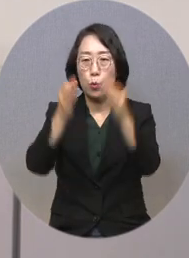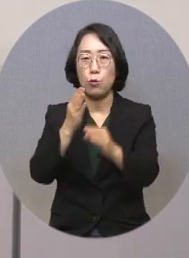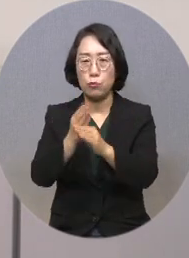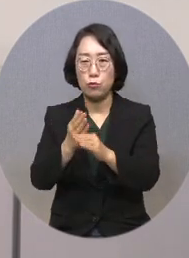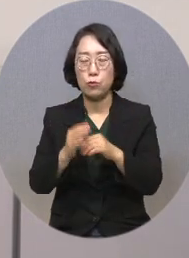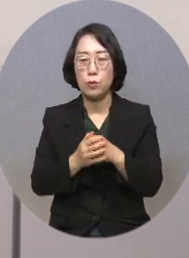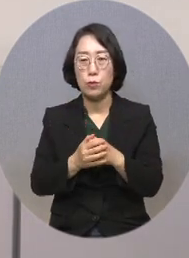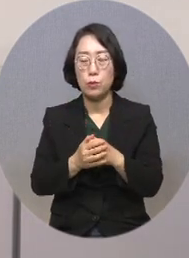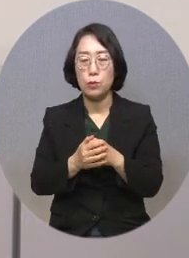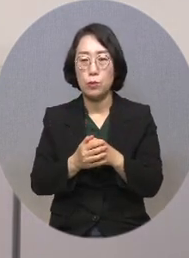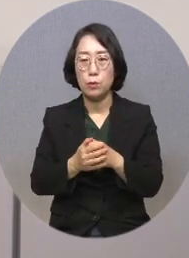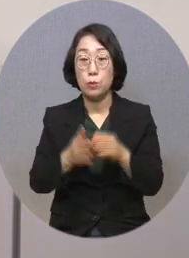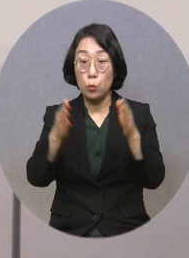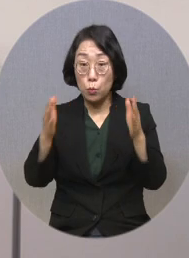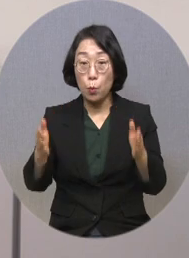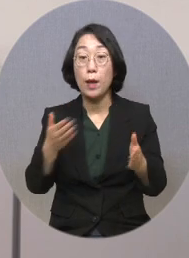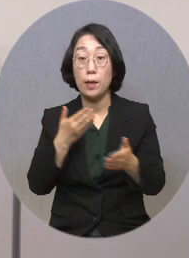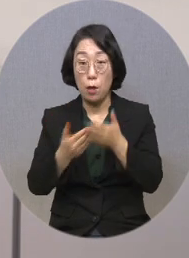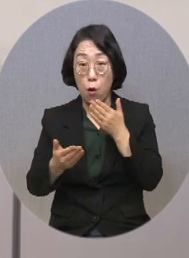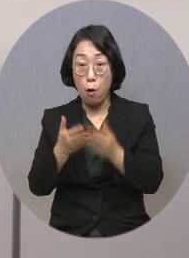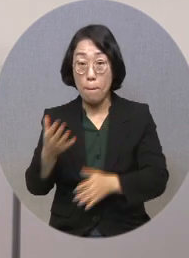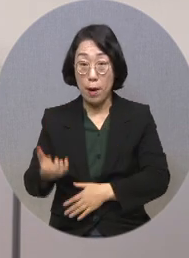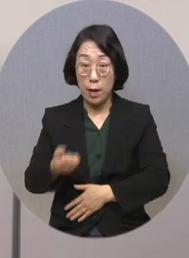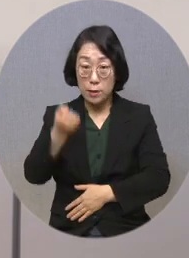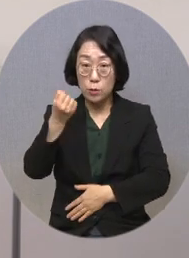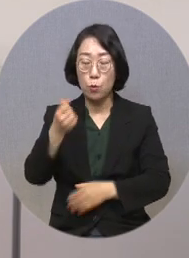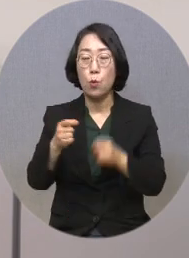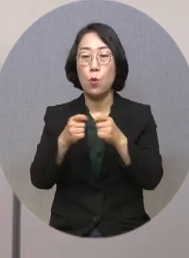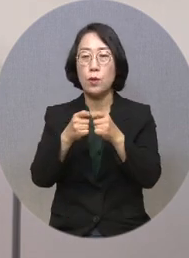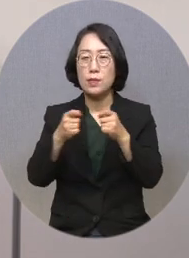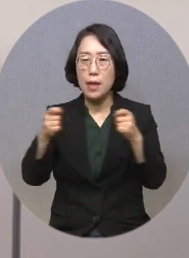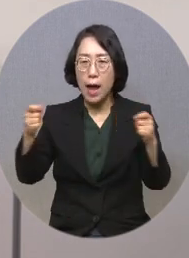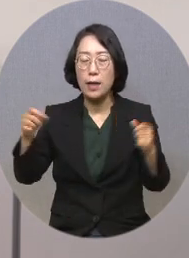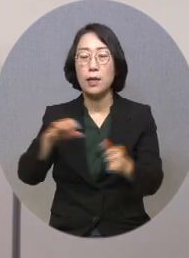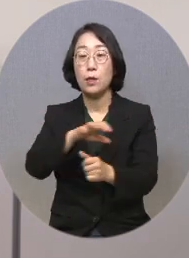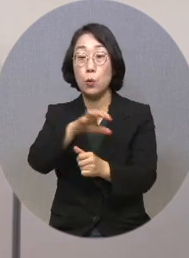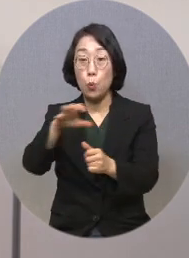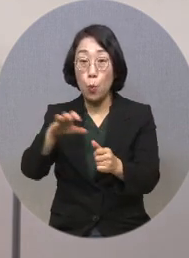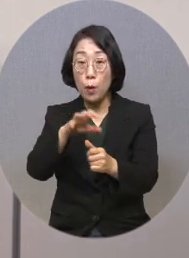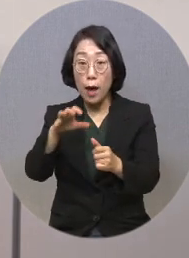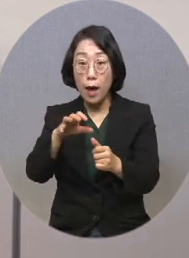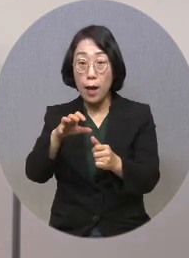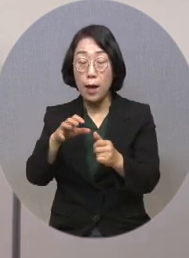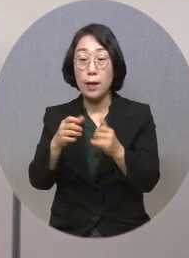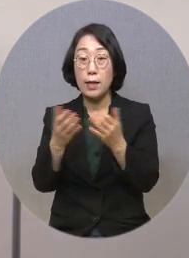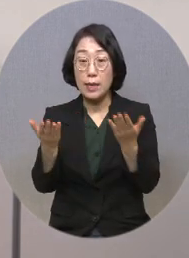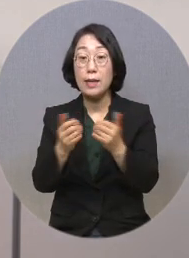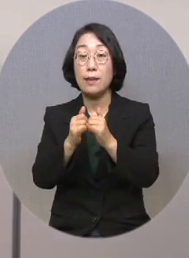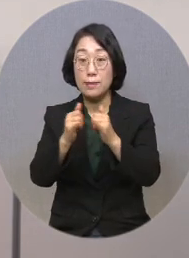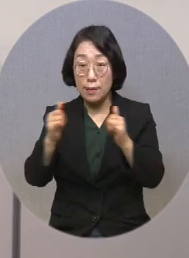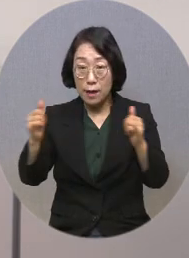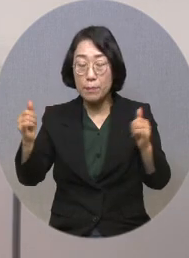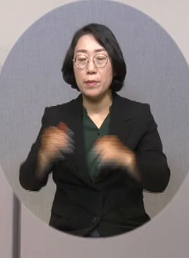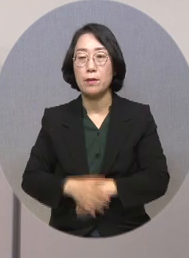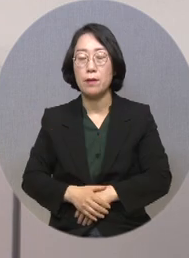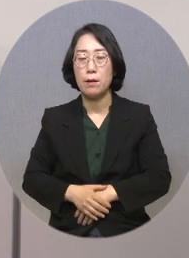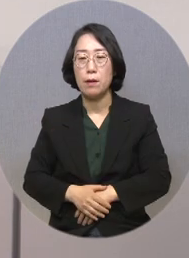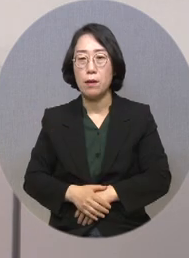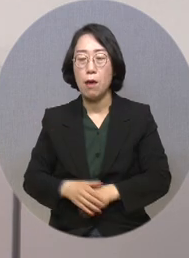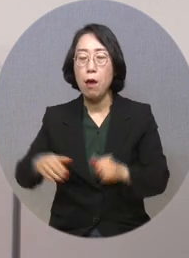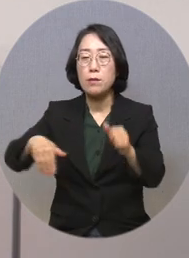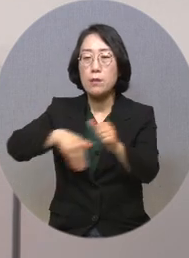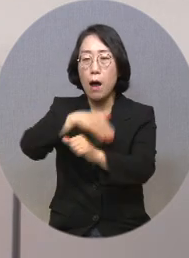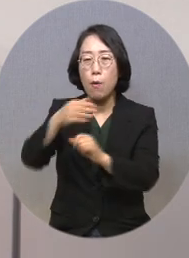그동안의 활동을 토대로 장기 요양요원의 처우 개선을 위해서 장기 요양